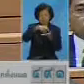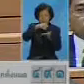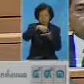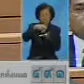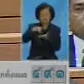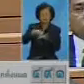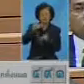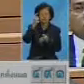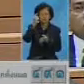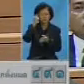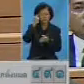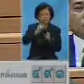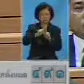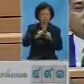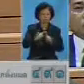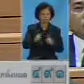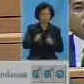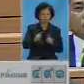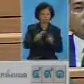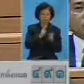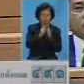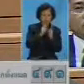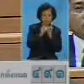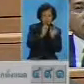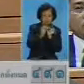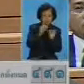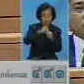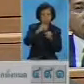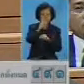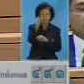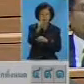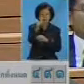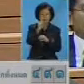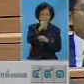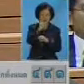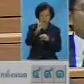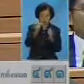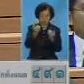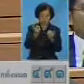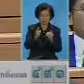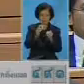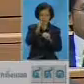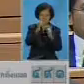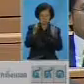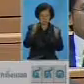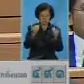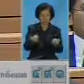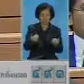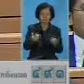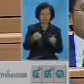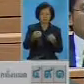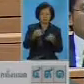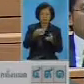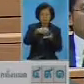ข้อคิดเห็นในขณะที่มีการพูดคุยในสภาผู้แทนราษฎรซึ่งเป็นสภาใหญ่ในขณะนี้การให้ข้อมูลในเชิง